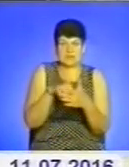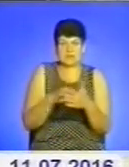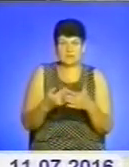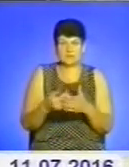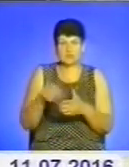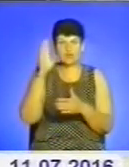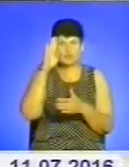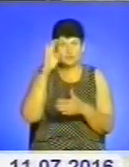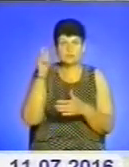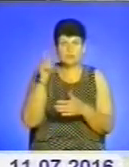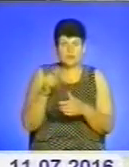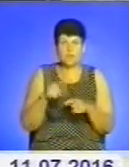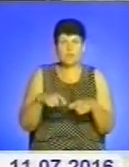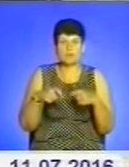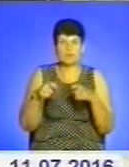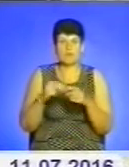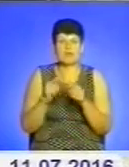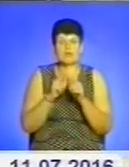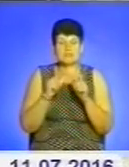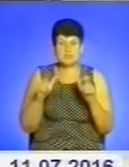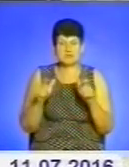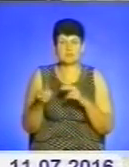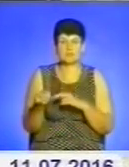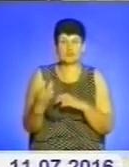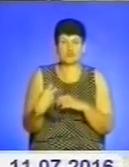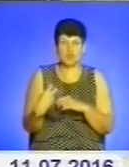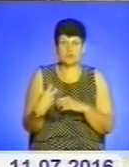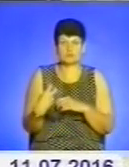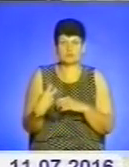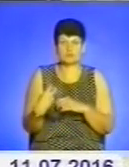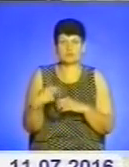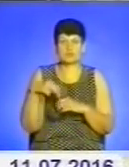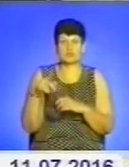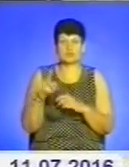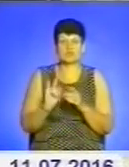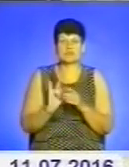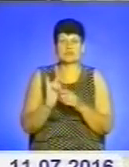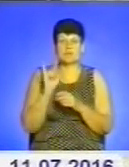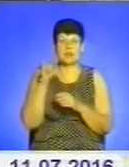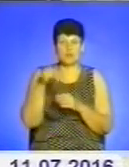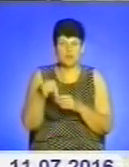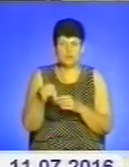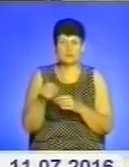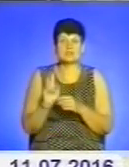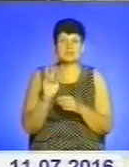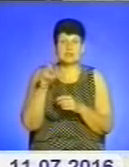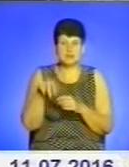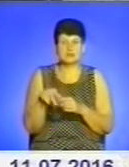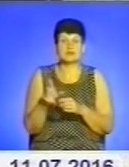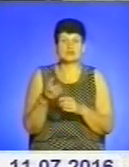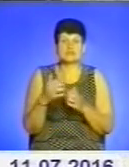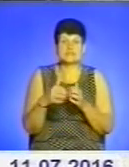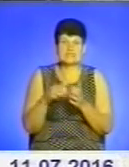Чоловік, як ми приїхали, побіг в магазин, я йому перезвонила, він прийшов і вже пішов через балкон, вікно було відчинене, він заліз і вже тоді